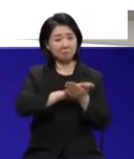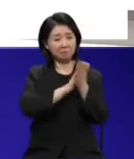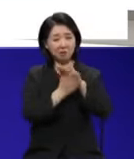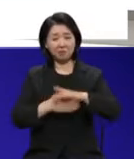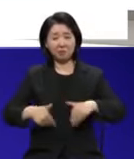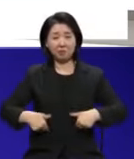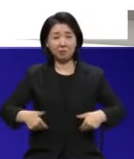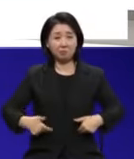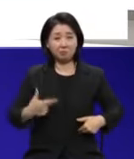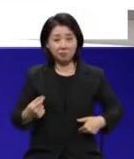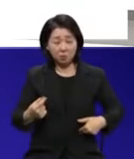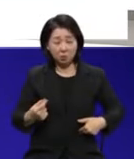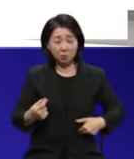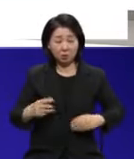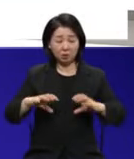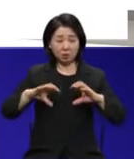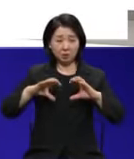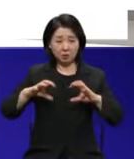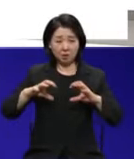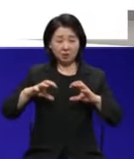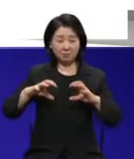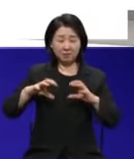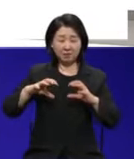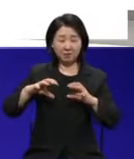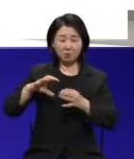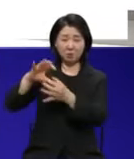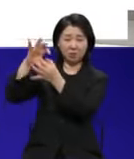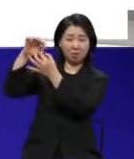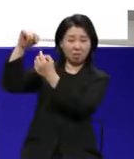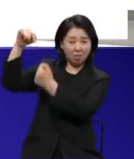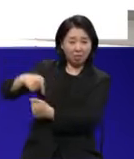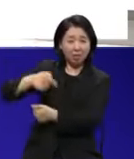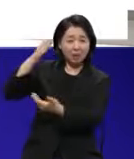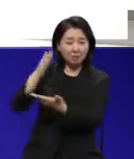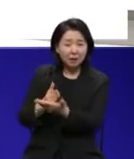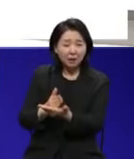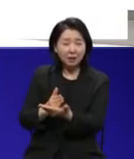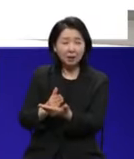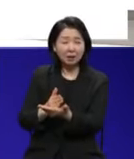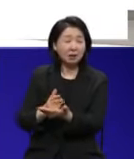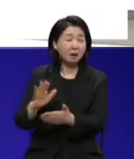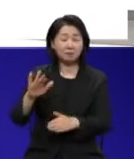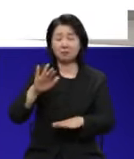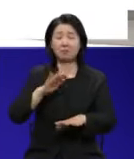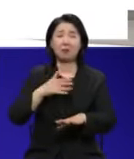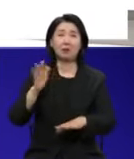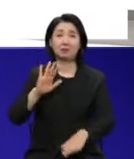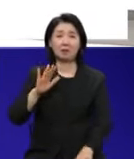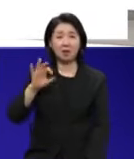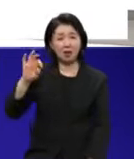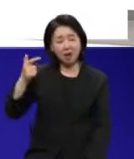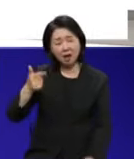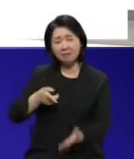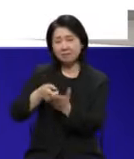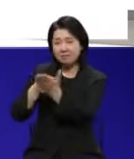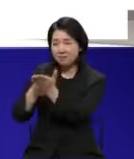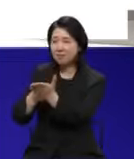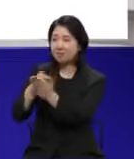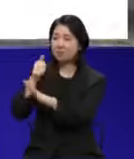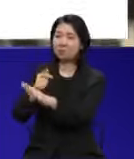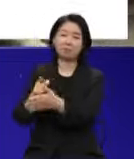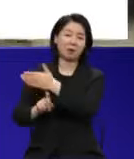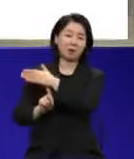그리고 당정 관계를 수 수직적으로 가져가지 말라는 요구가 있었는데 그게 잘 안 된 겁니다 한동 위원장이 몇 번 시도를 했었는데 그게 법원이